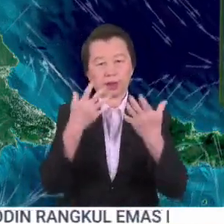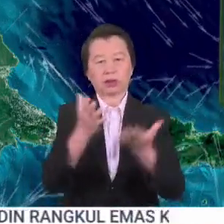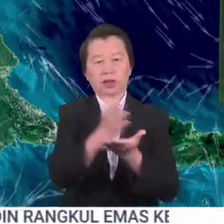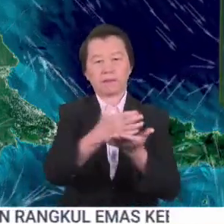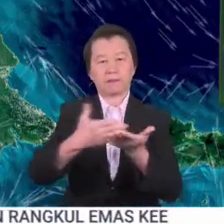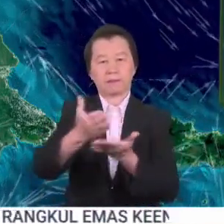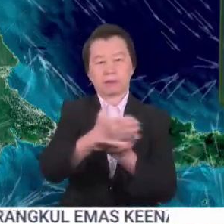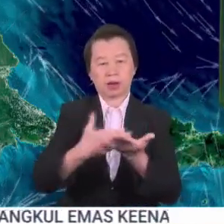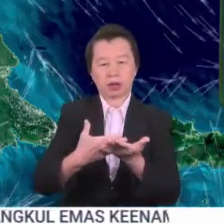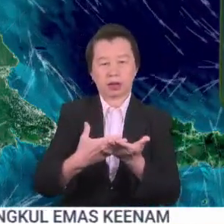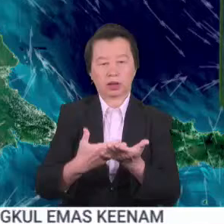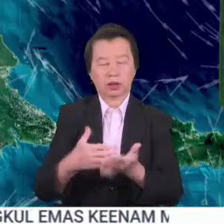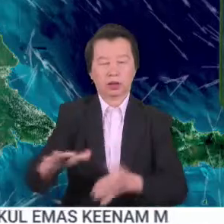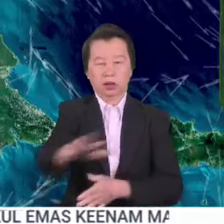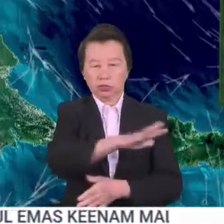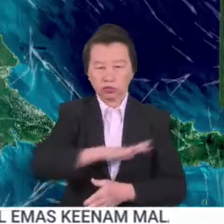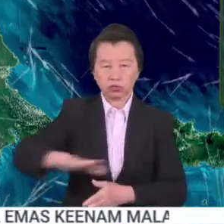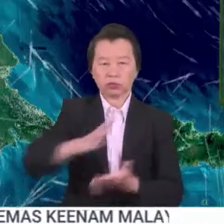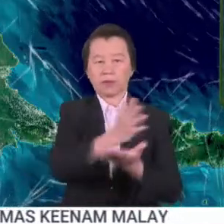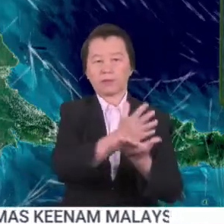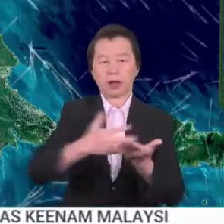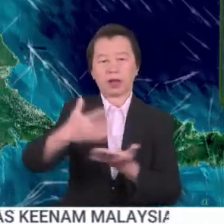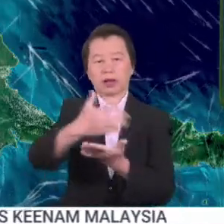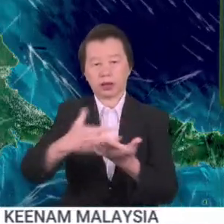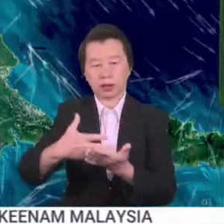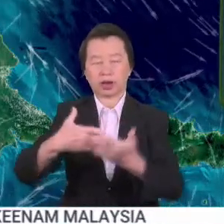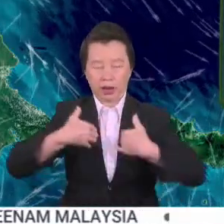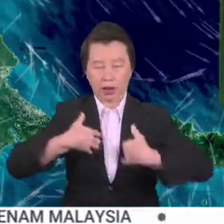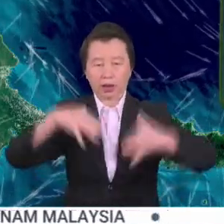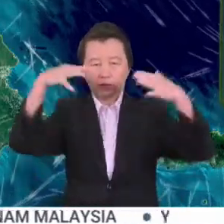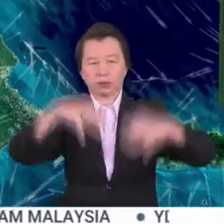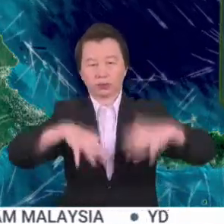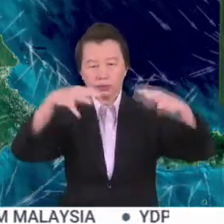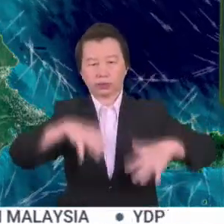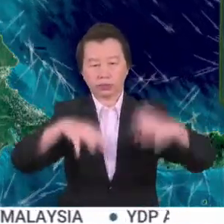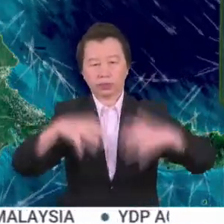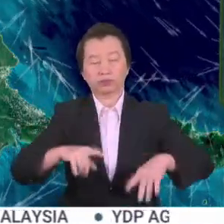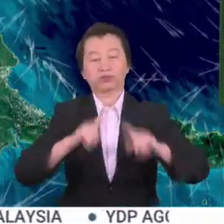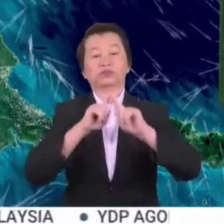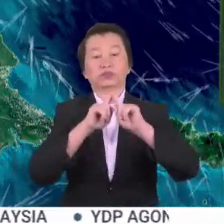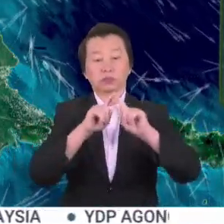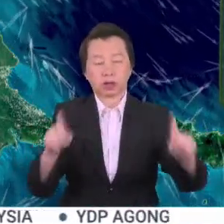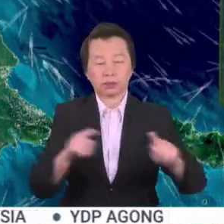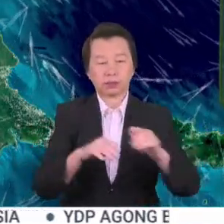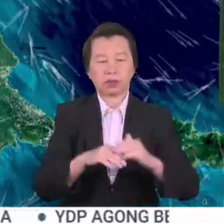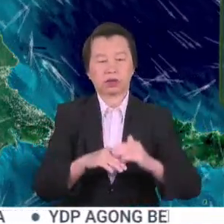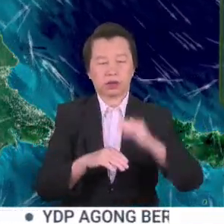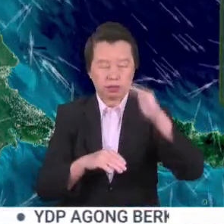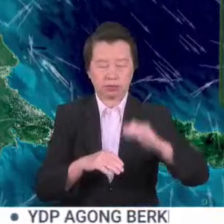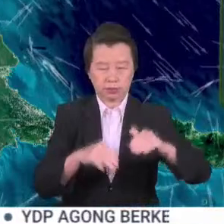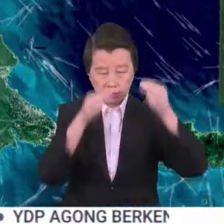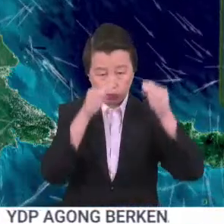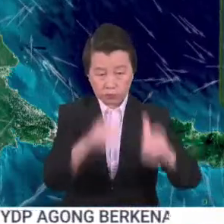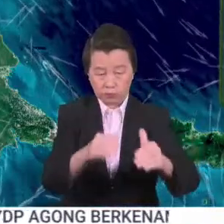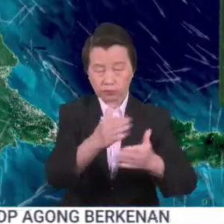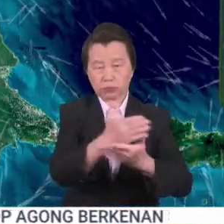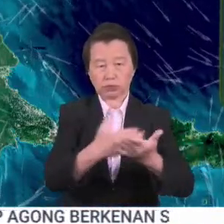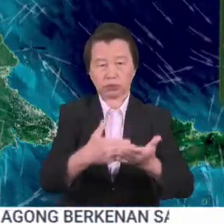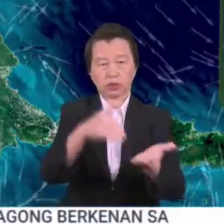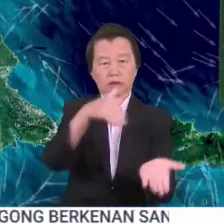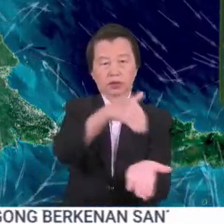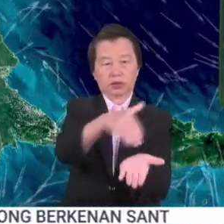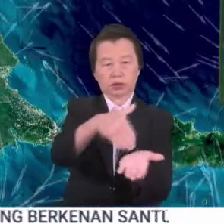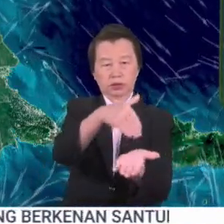bahagian boleh katakan di hampir kesemua bahagian mengalami keadaan cuaca yang agak lembab tetapi ianya lebih tertumpu di bahagian